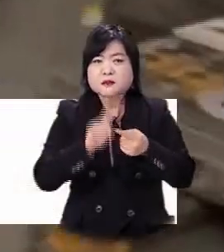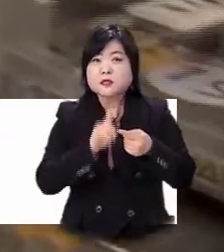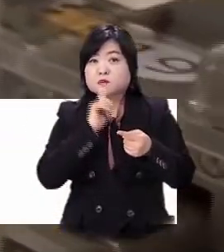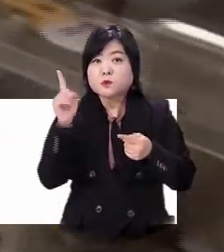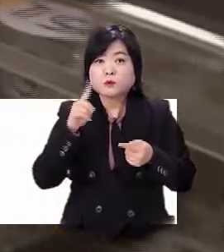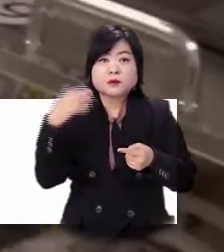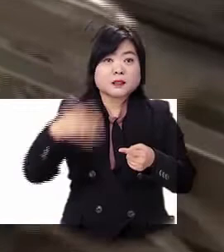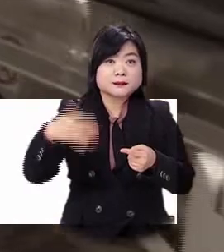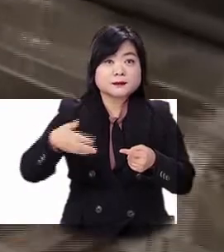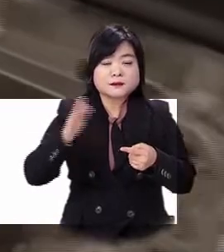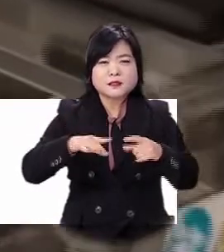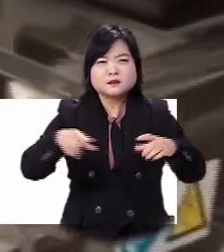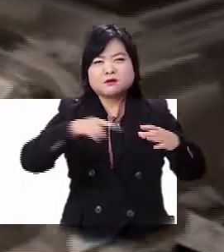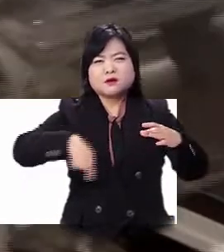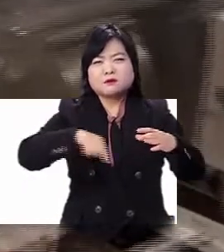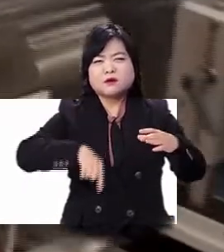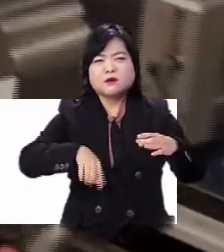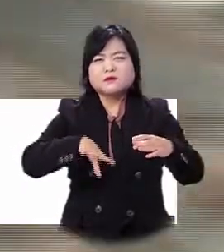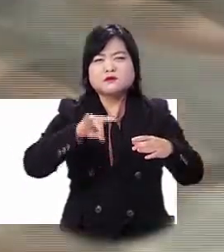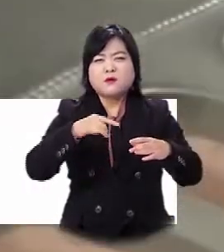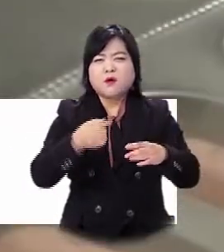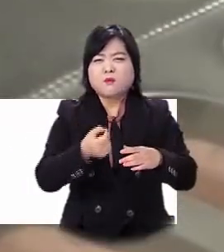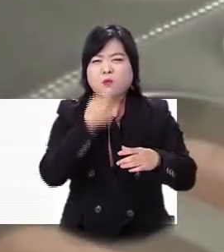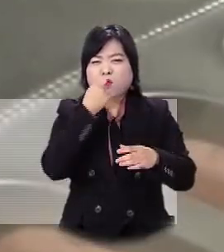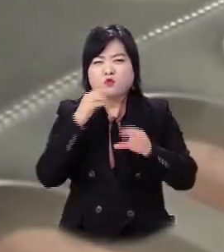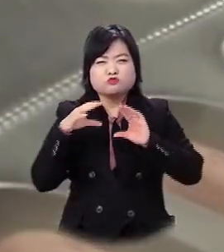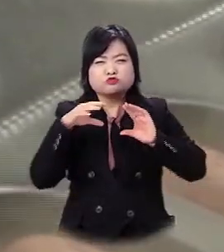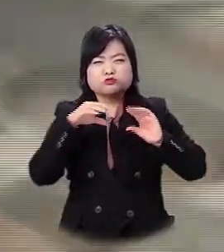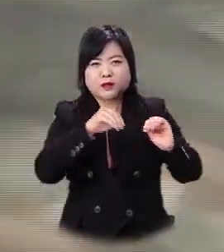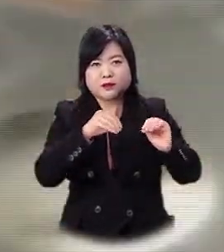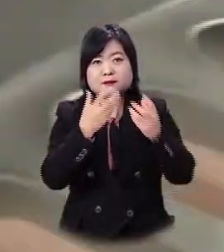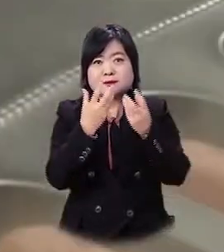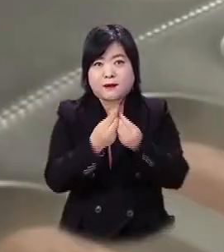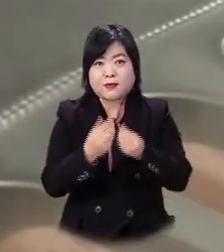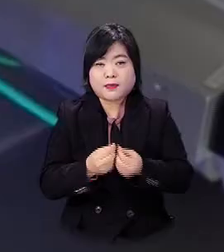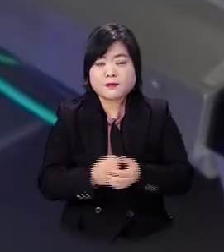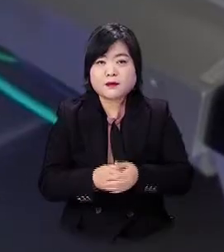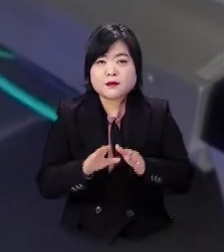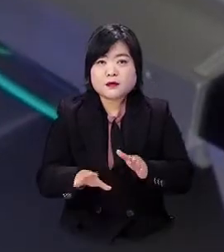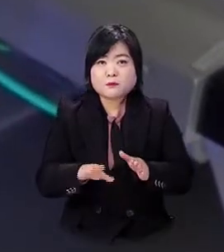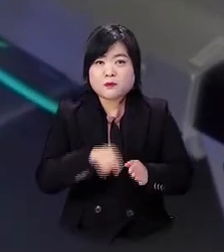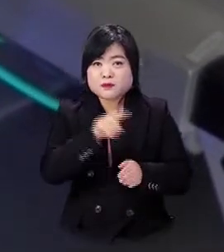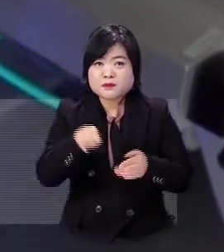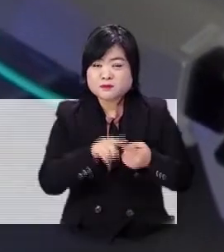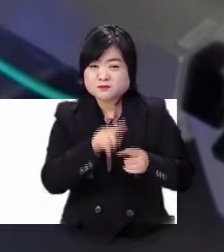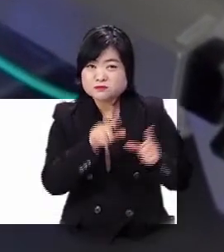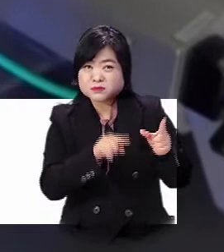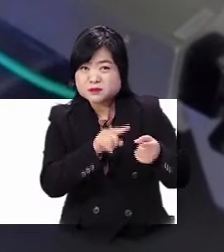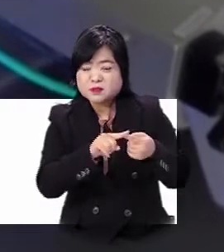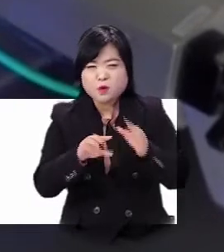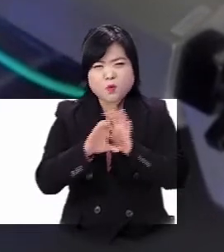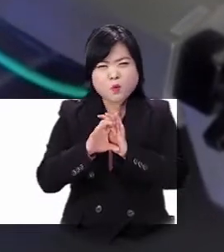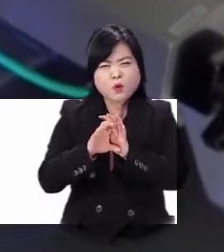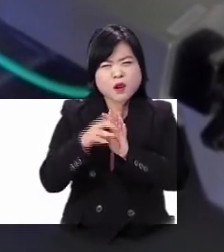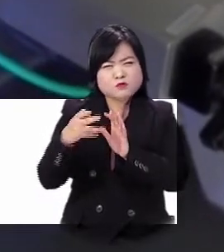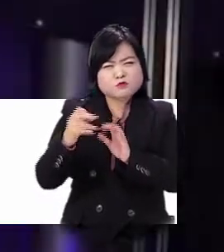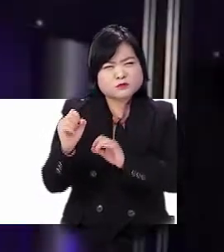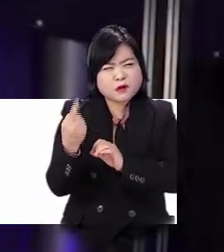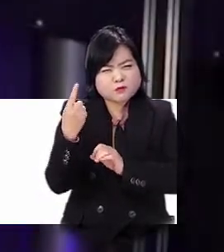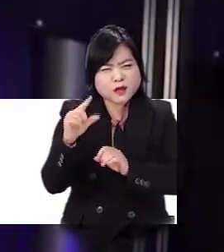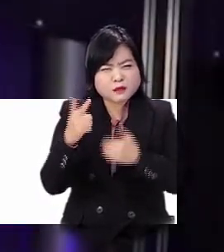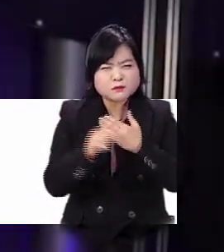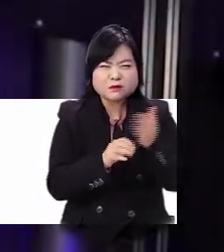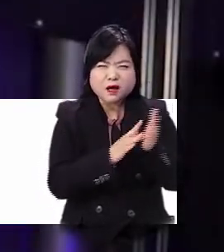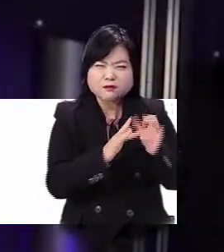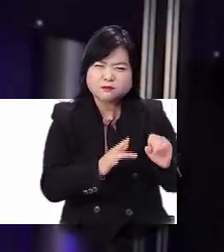않았는데 지역에서 첫 복용 중단 사례가 나온 겁니다. 다만 이번 증상이 코로나19 증상의 연장인지 아니면